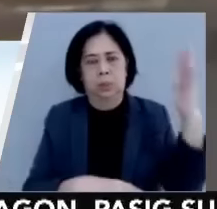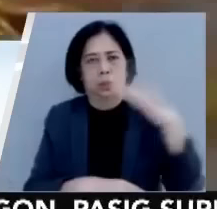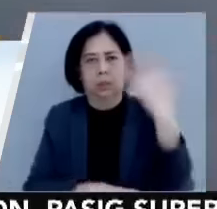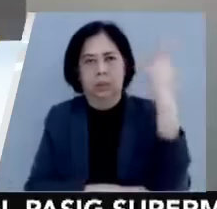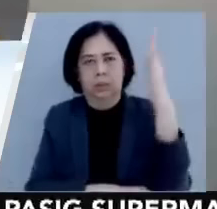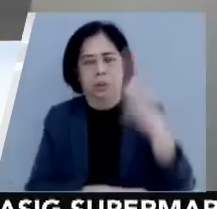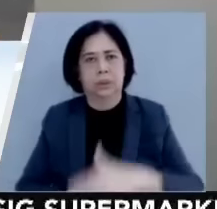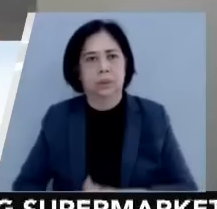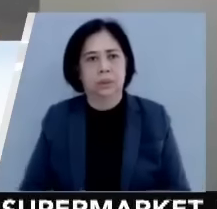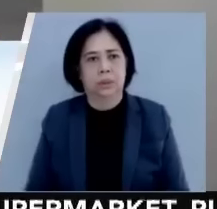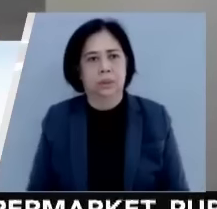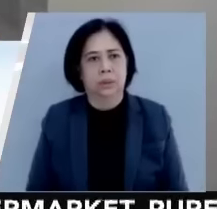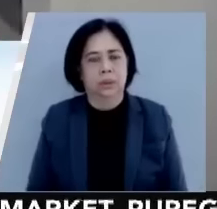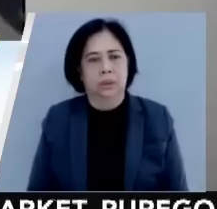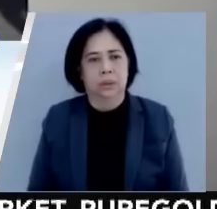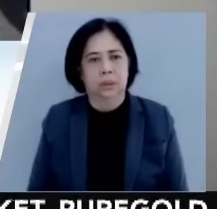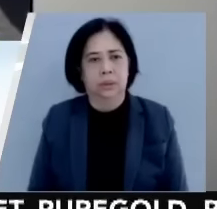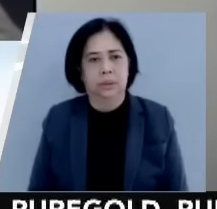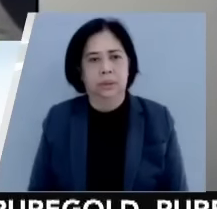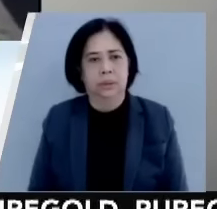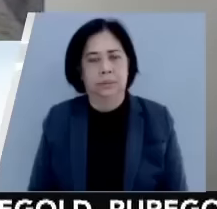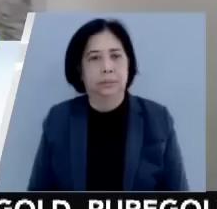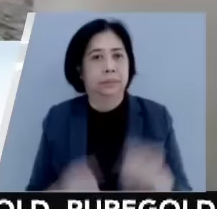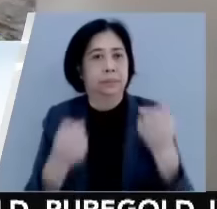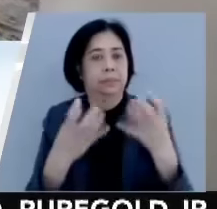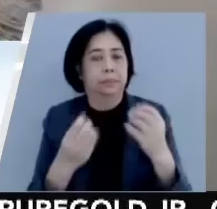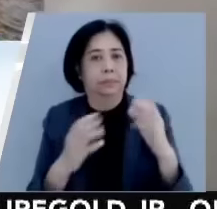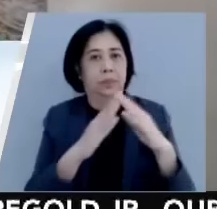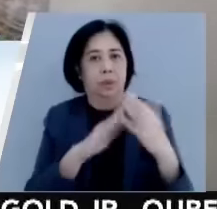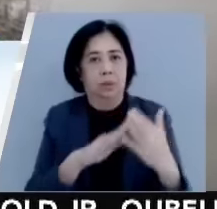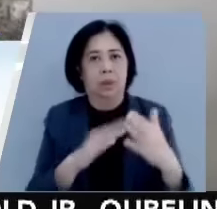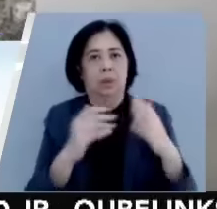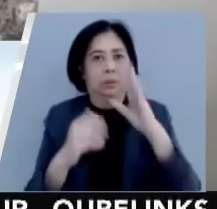lang. Marami ring bahay ang tuluyang nasira.